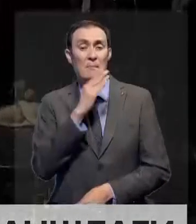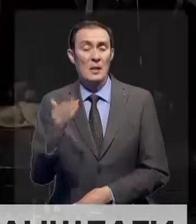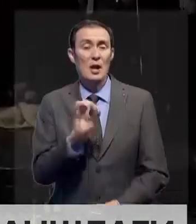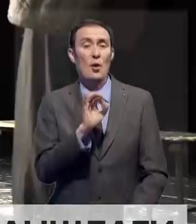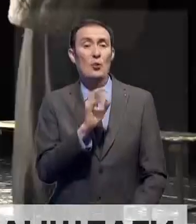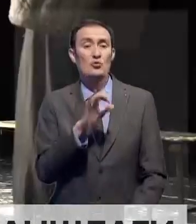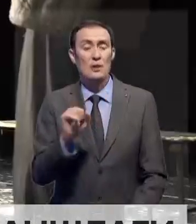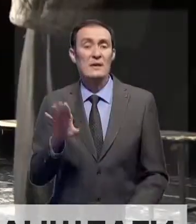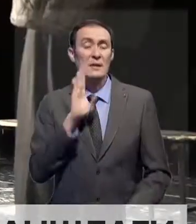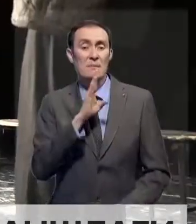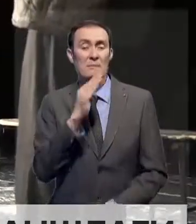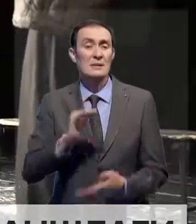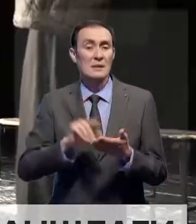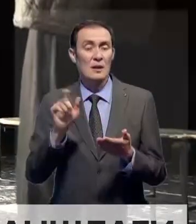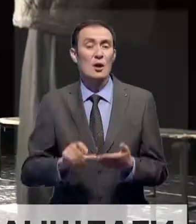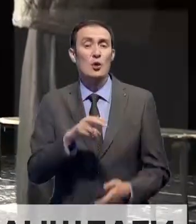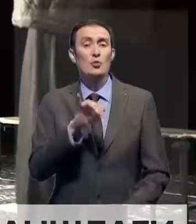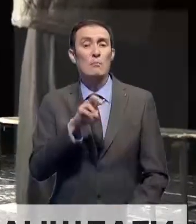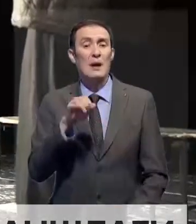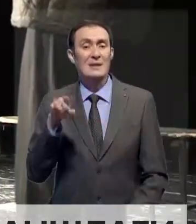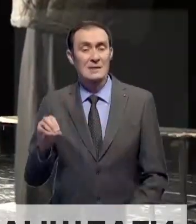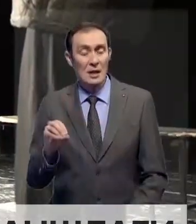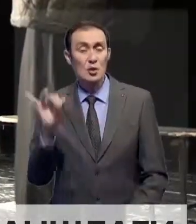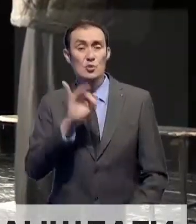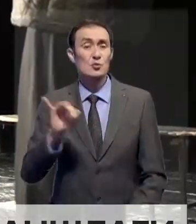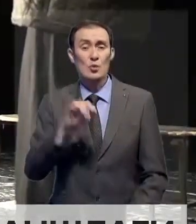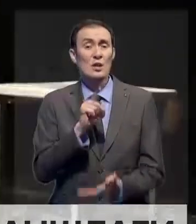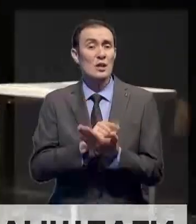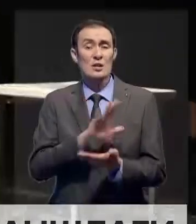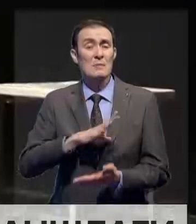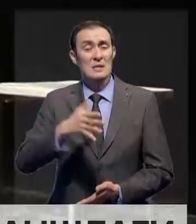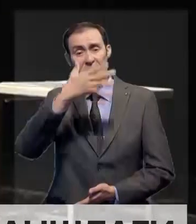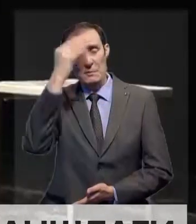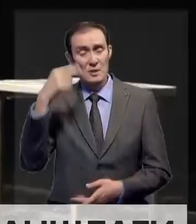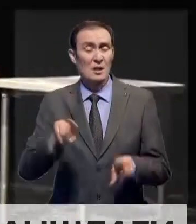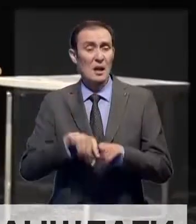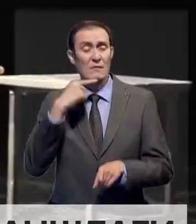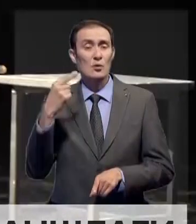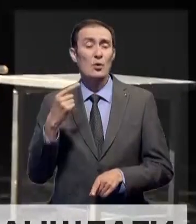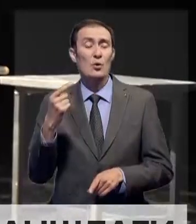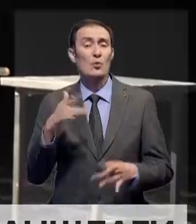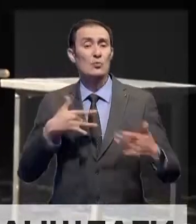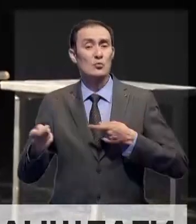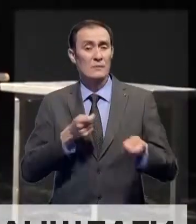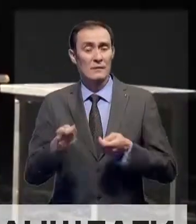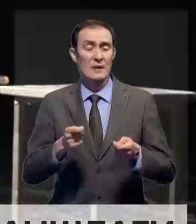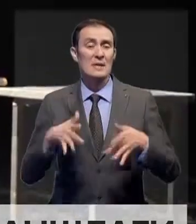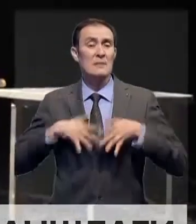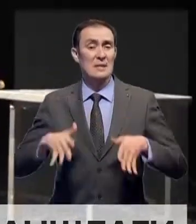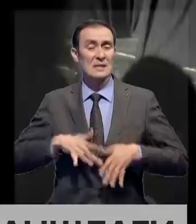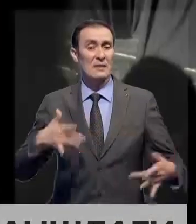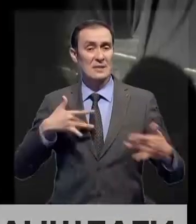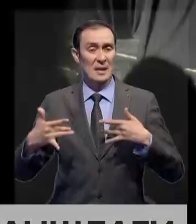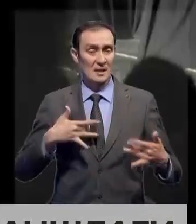Булата Акуджавы и мать сценариста Нодара Думбадзе. История не должна быть забыта, так считает художественный руководитель Тбилисского театра